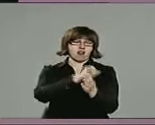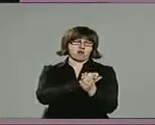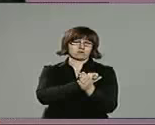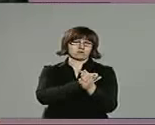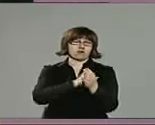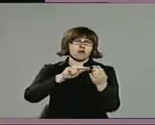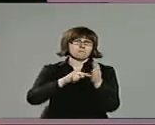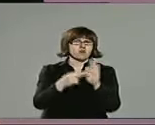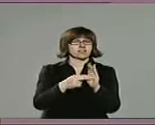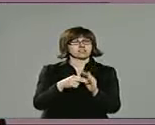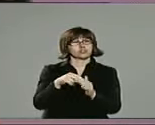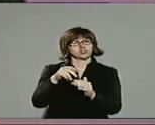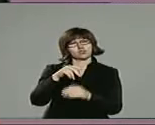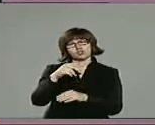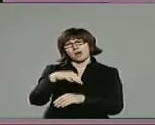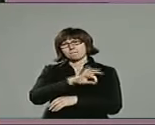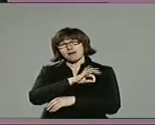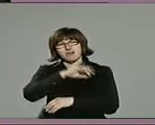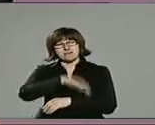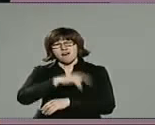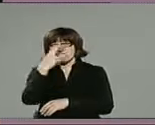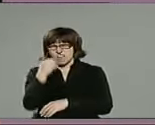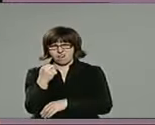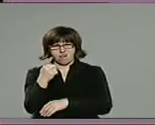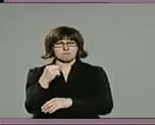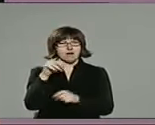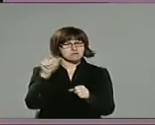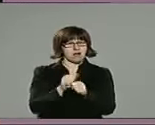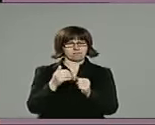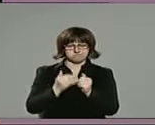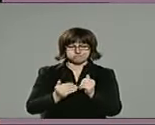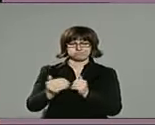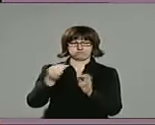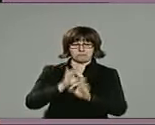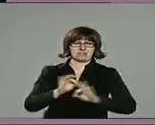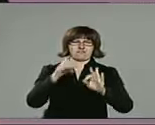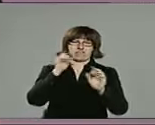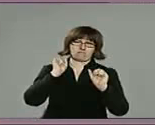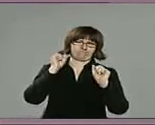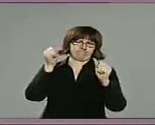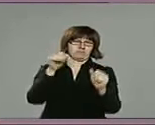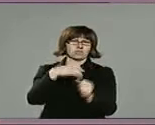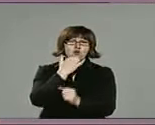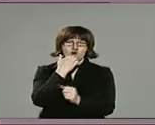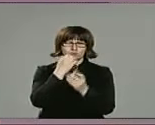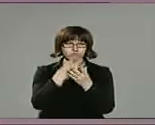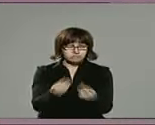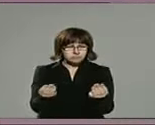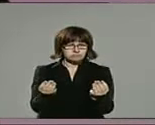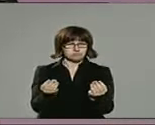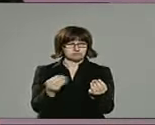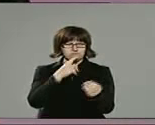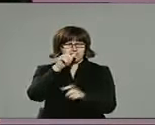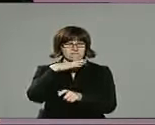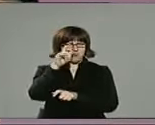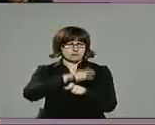politische Parteien Fehler machen, aber dass in der langen Linie das Leben besser wird, wenn man sich engagiert. Und wenn diese Hoffnung stirbt, wenn immer